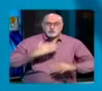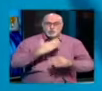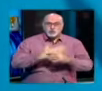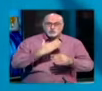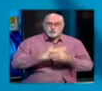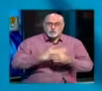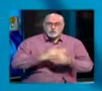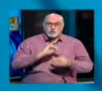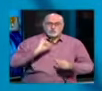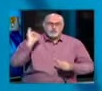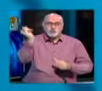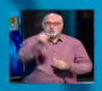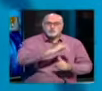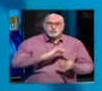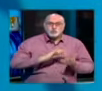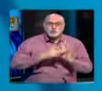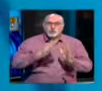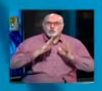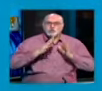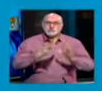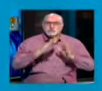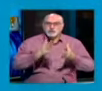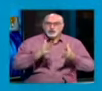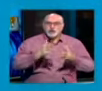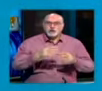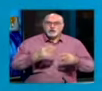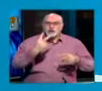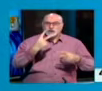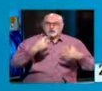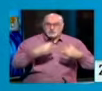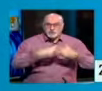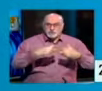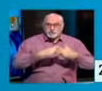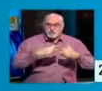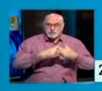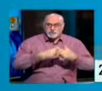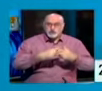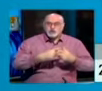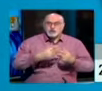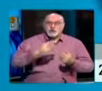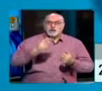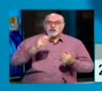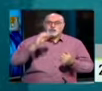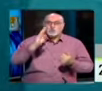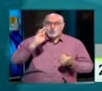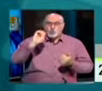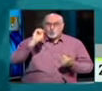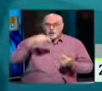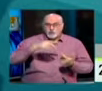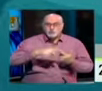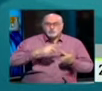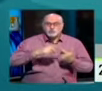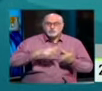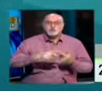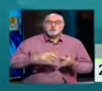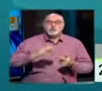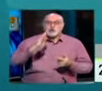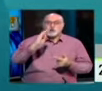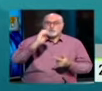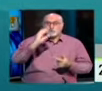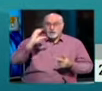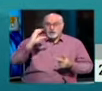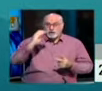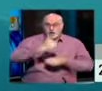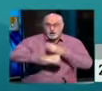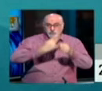المترشحين المتمدرسين والأحرار لامتحاني شهادة التعليم المتوسط وشهادة البكالوريا دورة